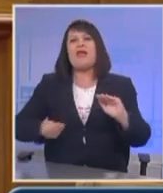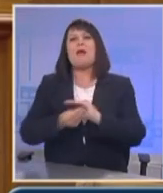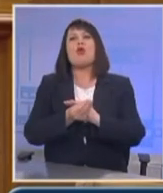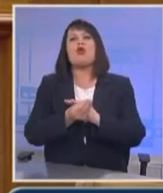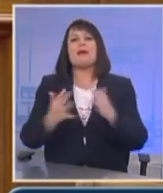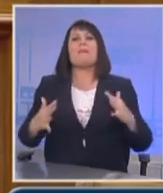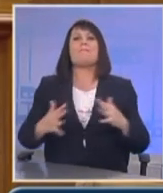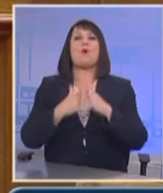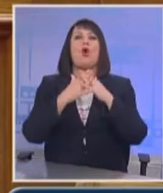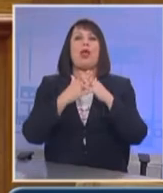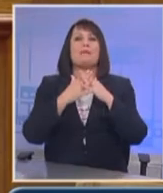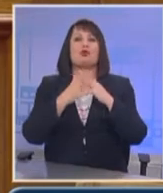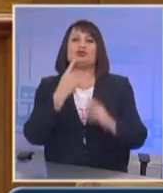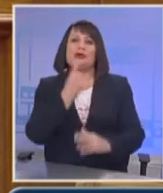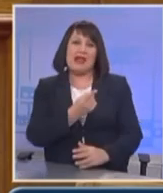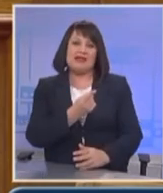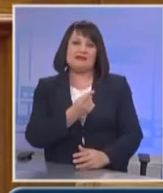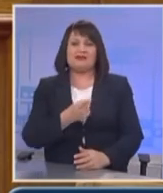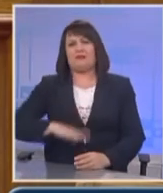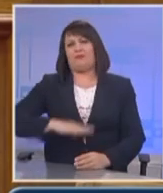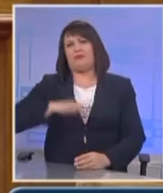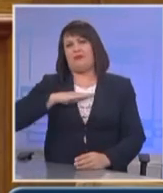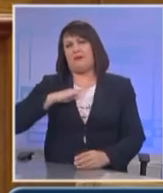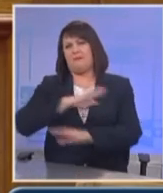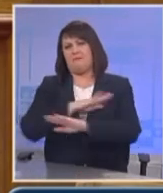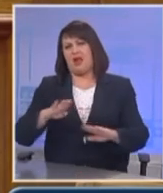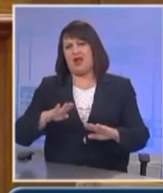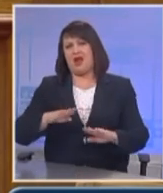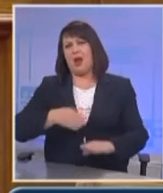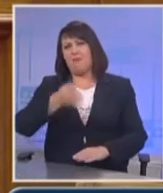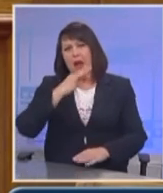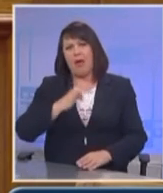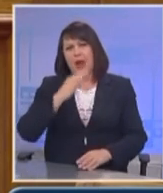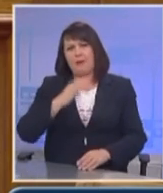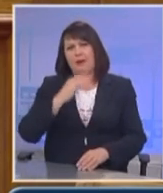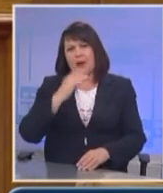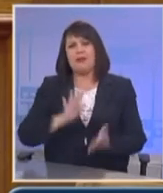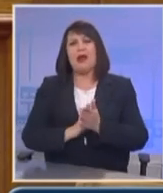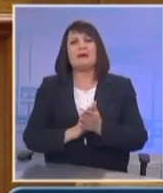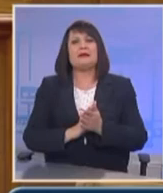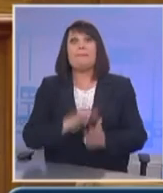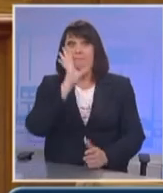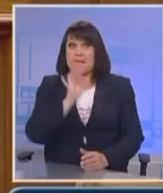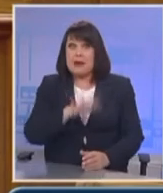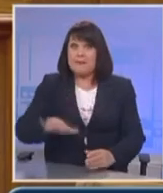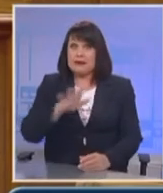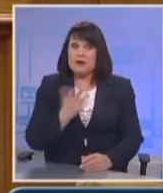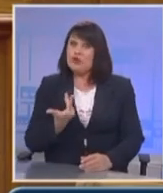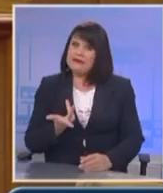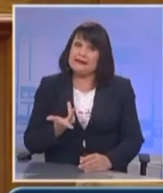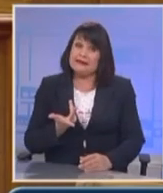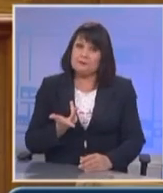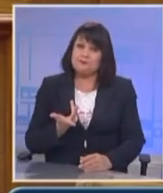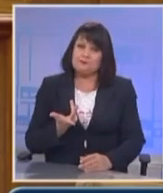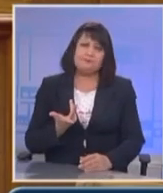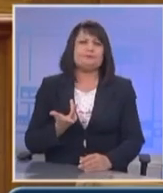πόλεμο κατά της διαπλοκής. Από λόγια χορτάσαμε, κύριε Τσίπρα. Στην πραγματικότητα αυτό που γίνεται είναι ότι αρχίζει